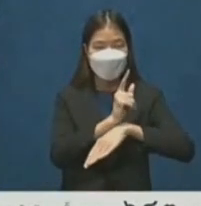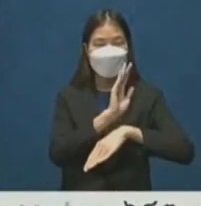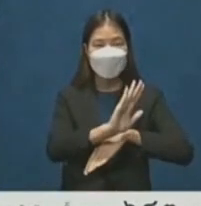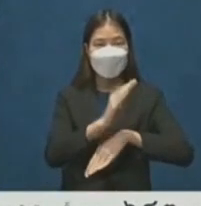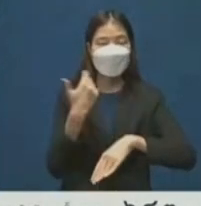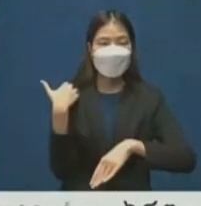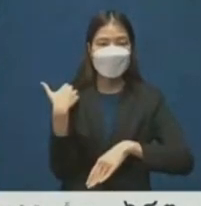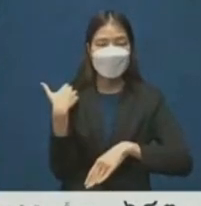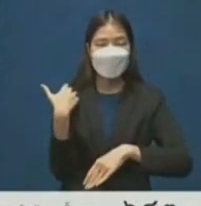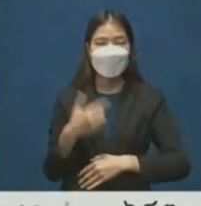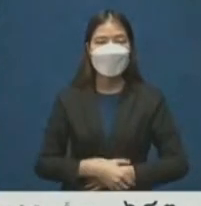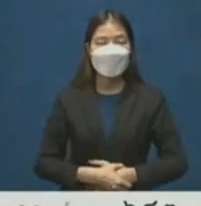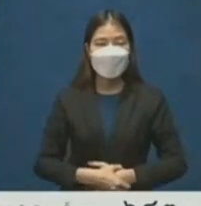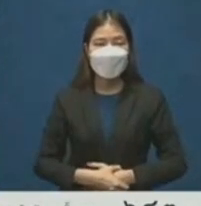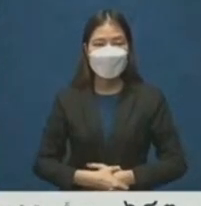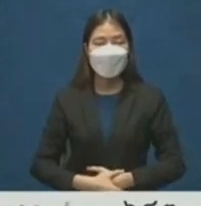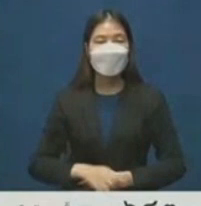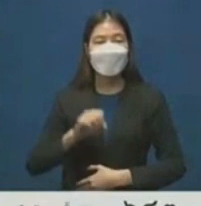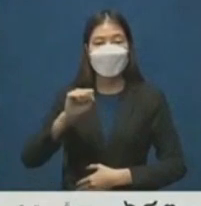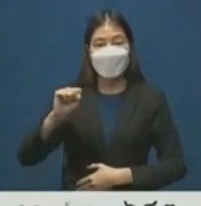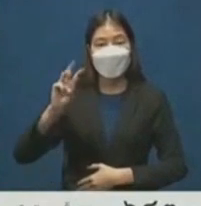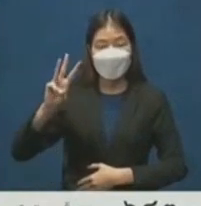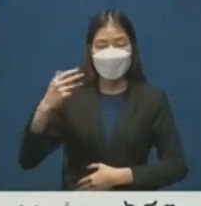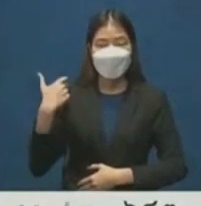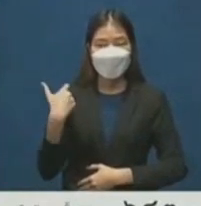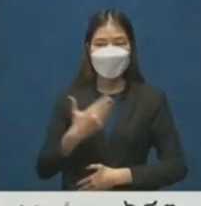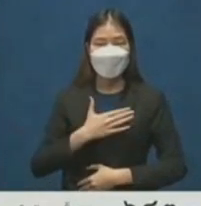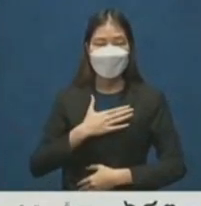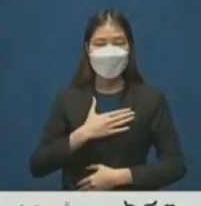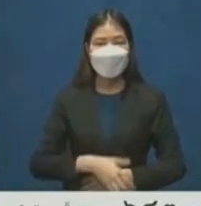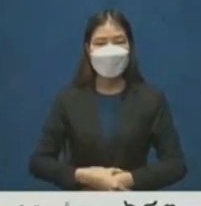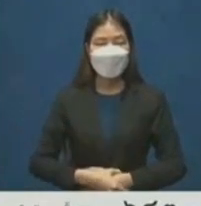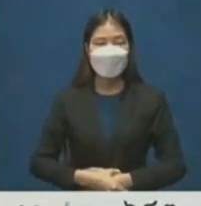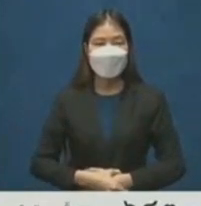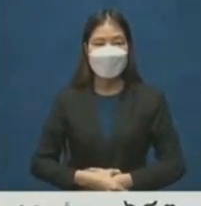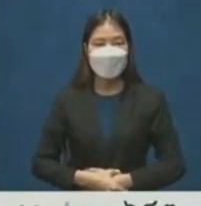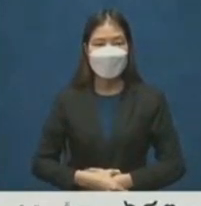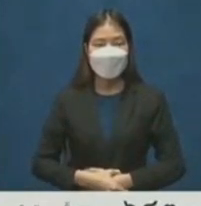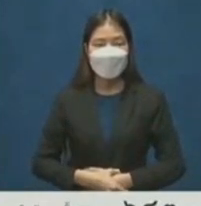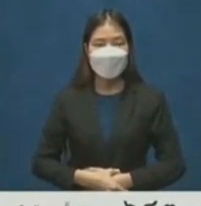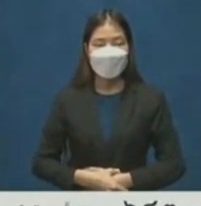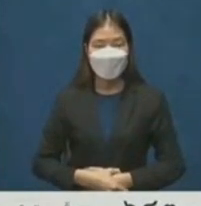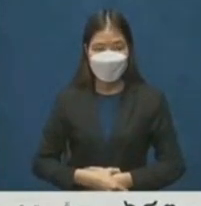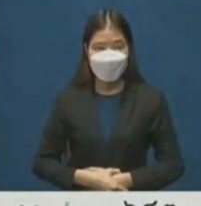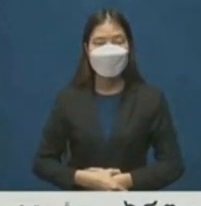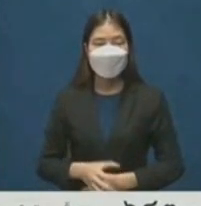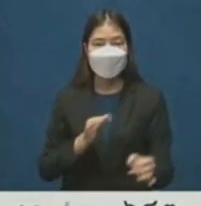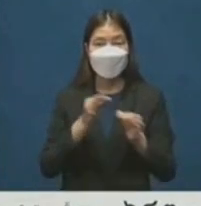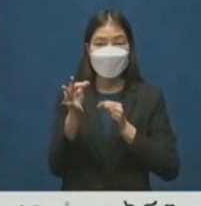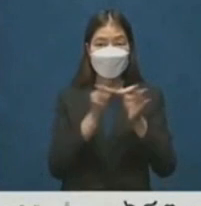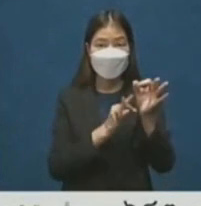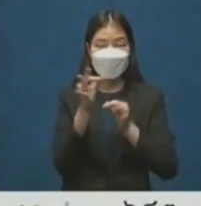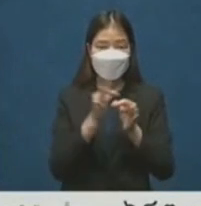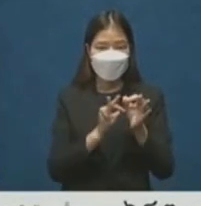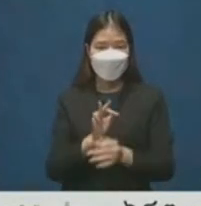ภาที่เคารพกับผมพลเอกเลิศรัตน์รัตนวานิชสมาชิกวุฒิสภาในฐานะสมาชิกรัฐสภา